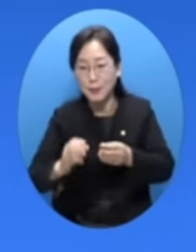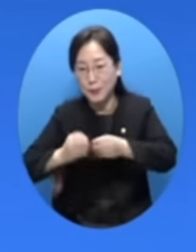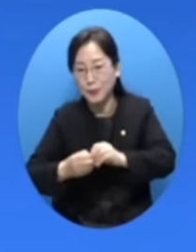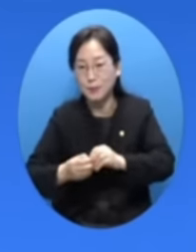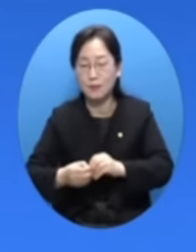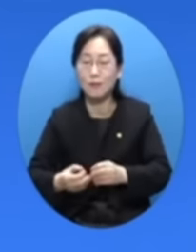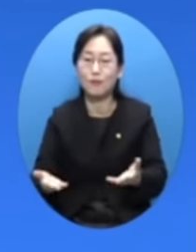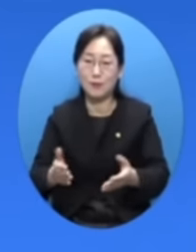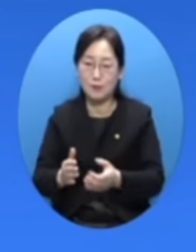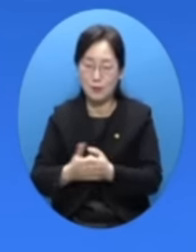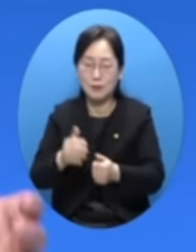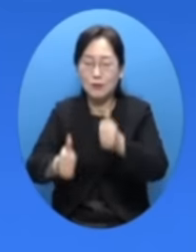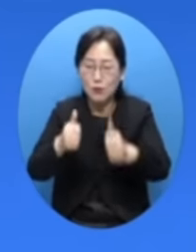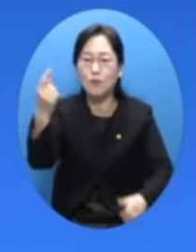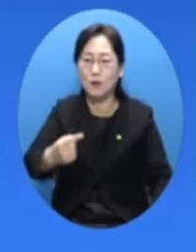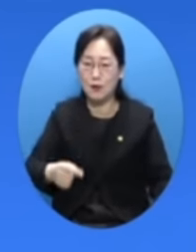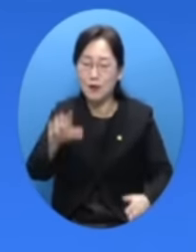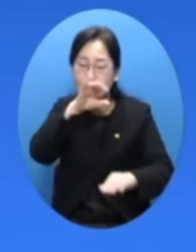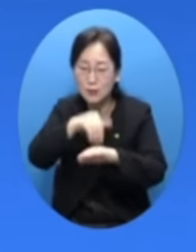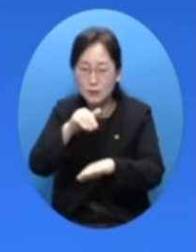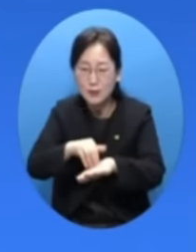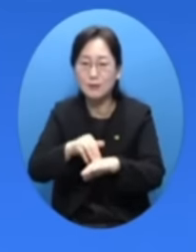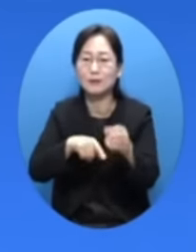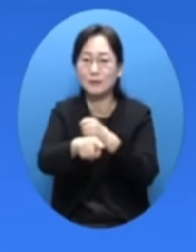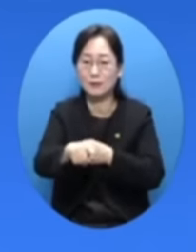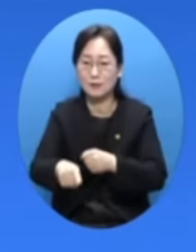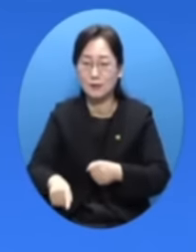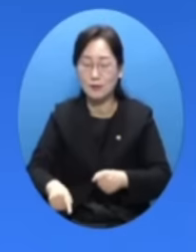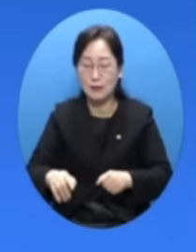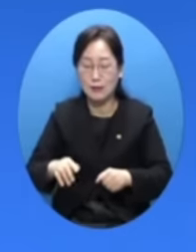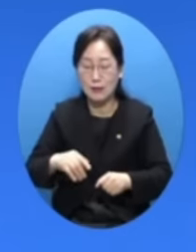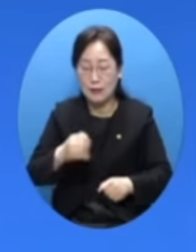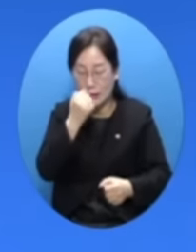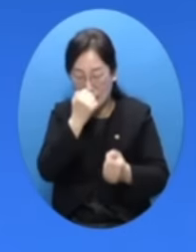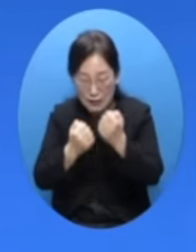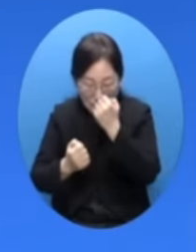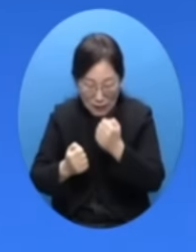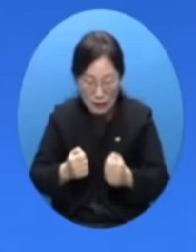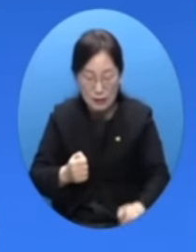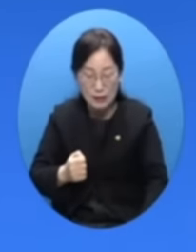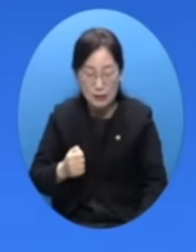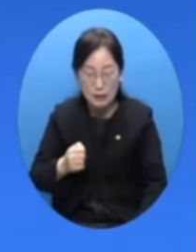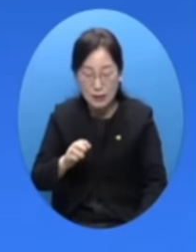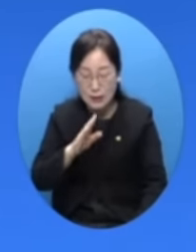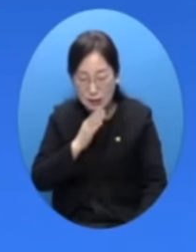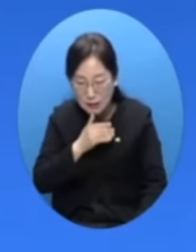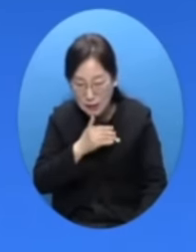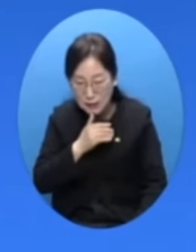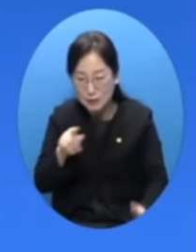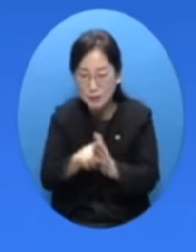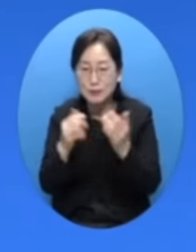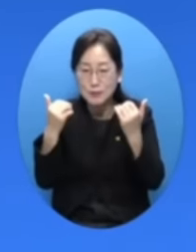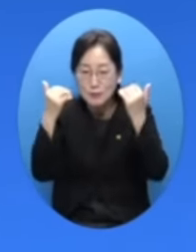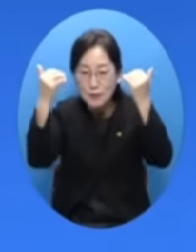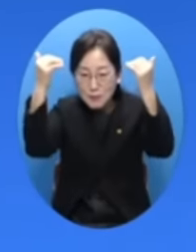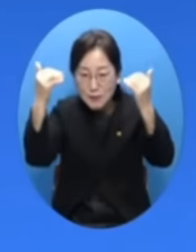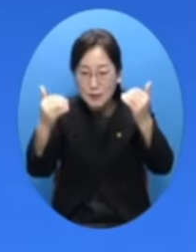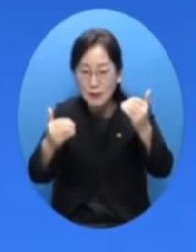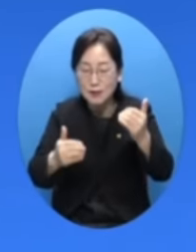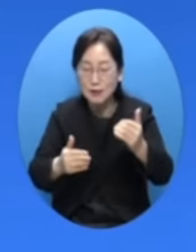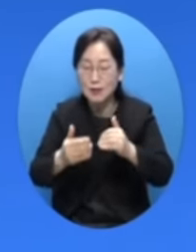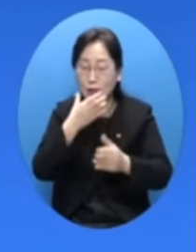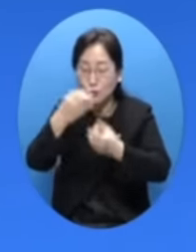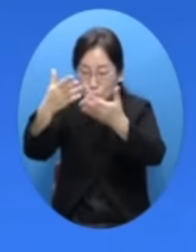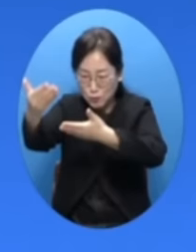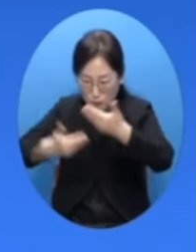그래서 자꾸 시험이 있는 것입니다. 연단이 있는 것입니다. 자꾸 내가 깨어지고 또 깨어지고 또 깨어지면서 우리 믿음이 성장해서 예배된 축복을 또 받고 또